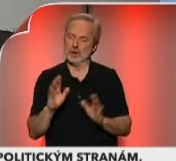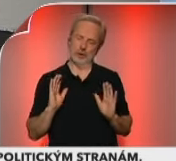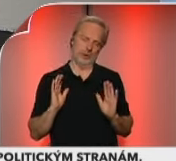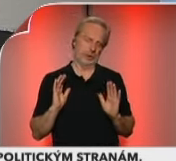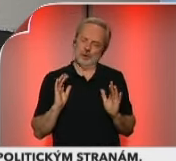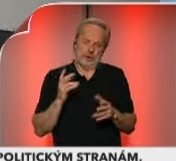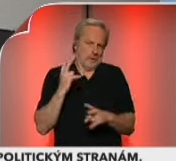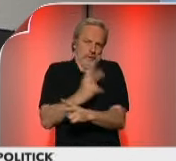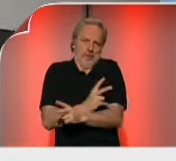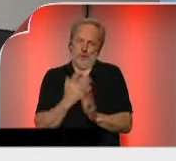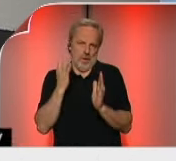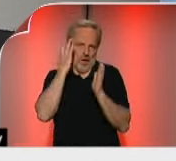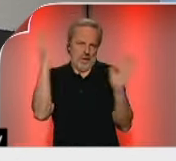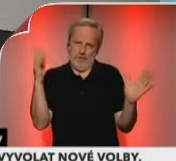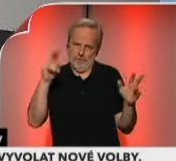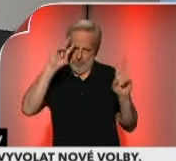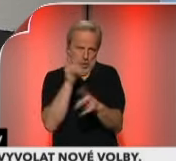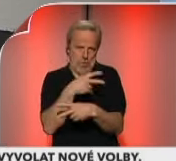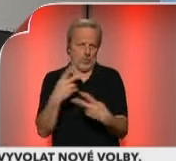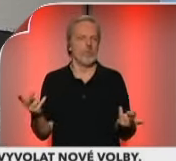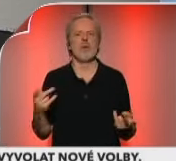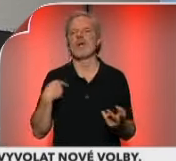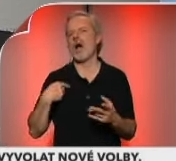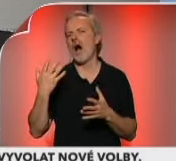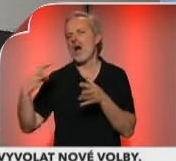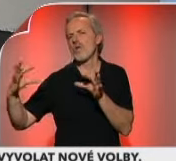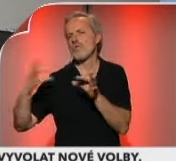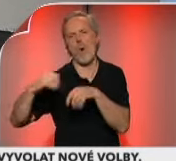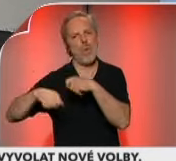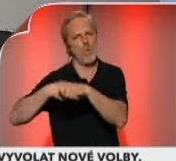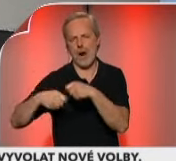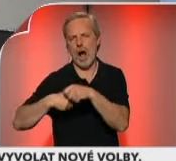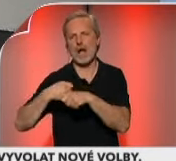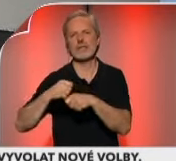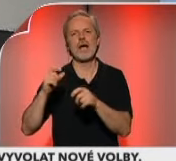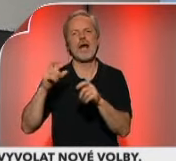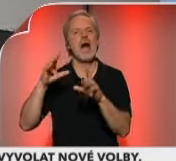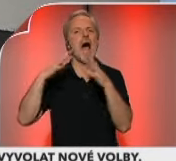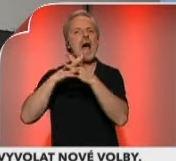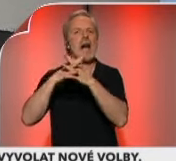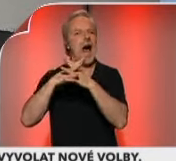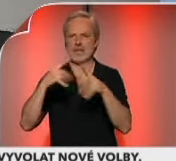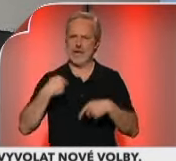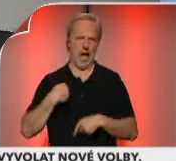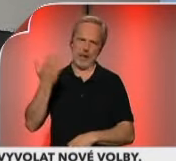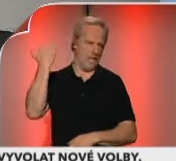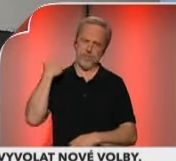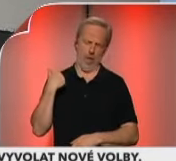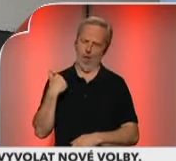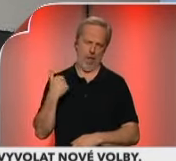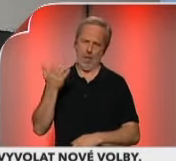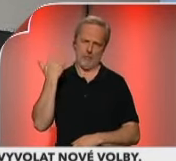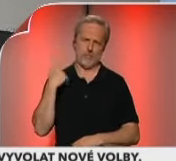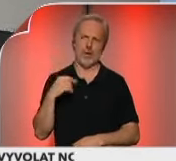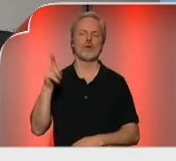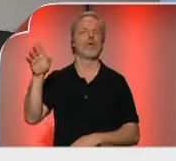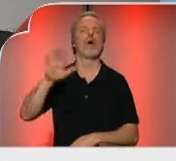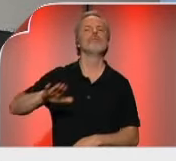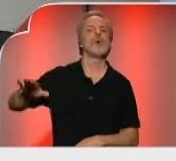zeptat lidí kteří byli pravou rukou eh Davida rá ve středočeské Sociální demokracii případně na